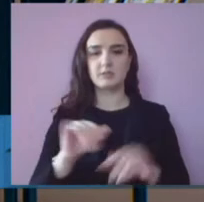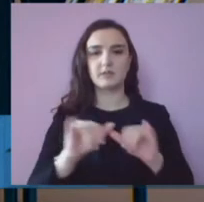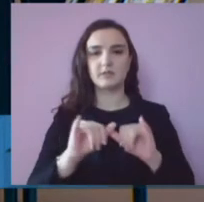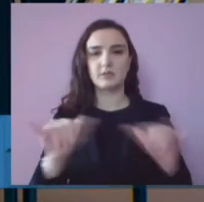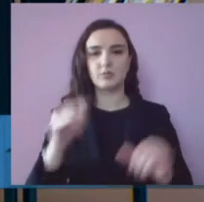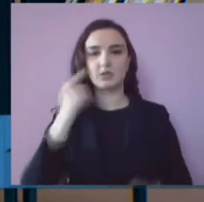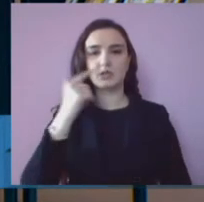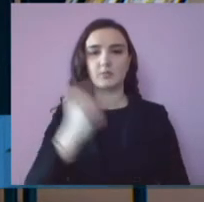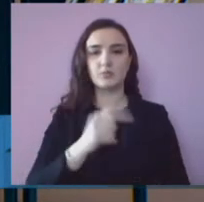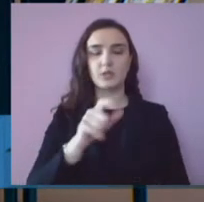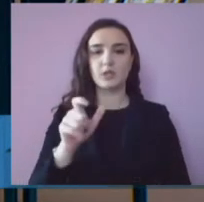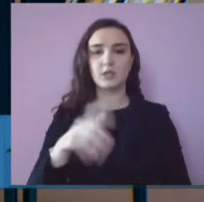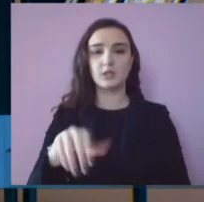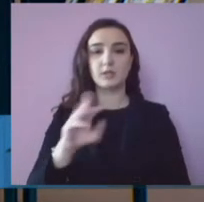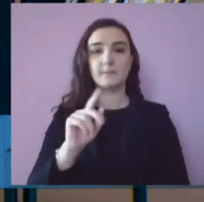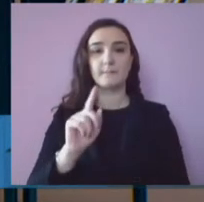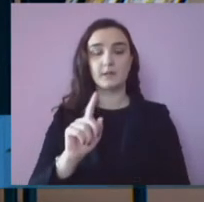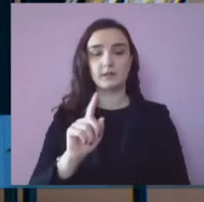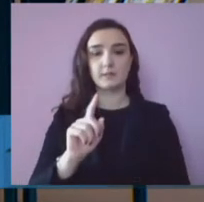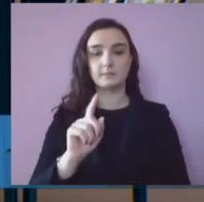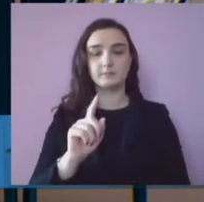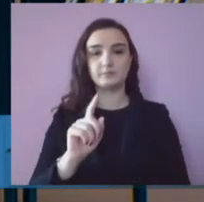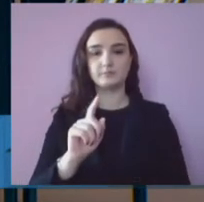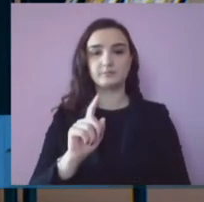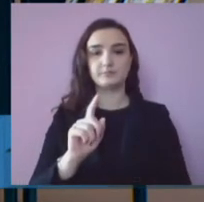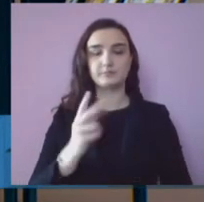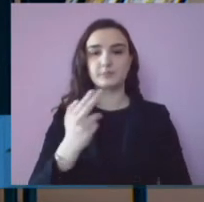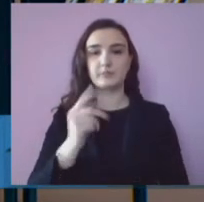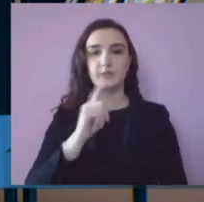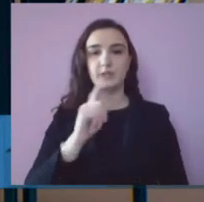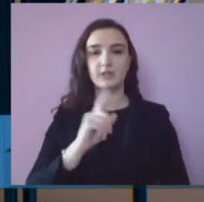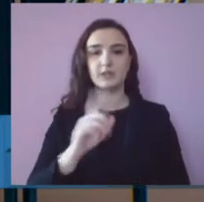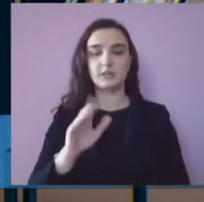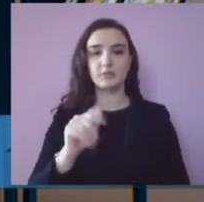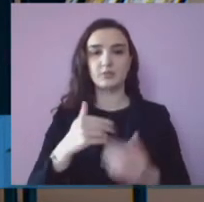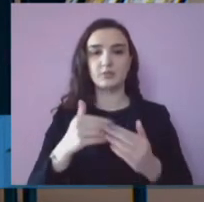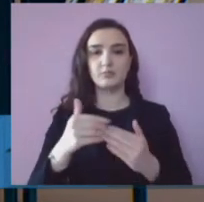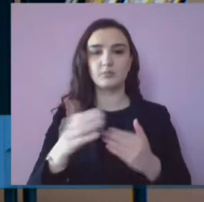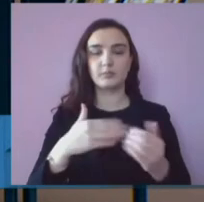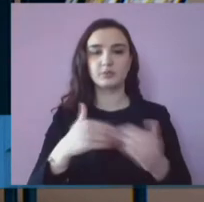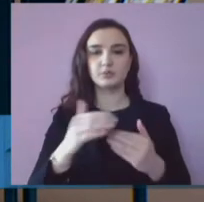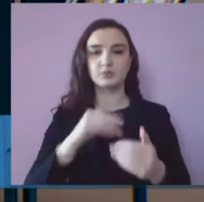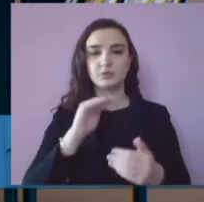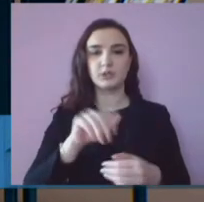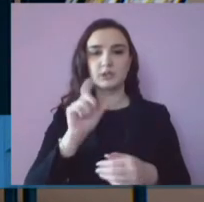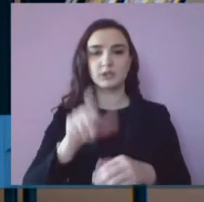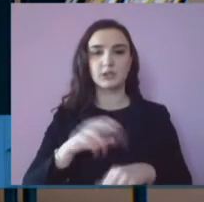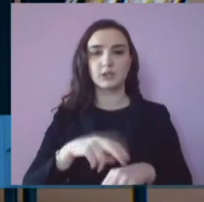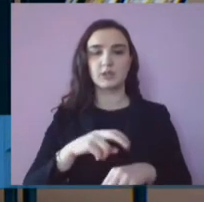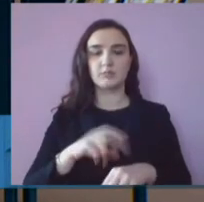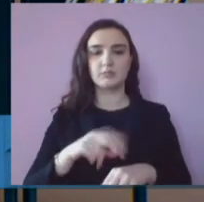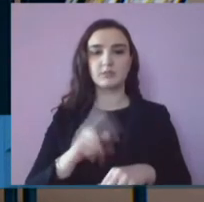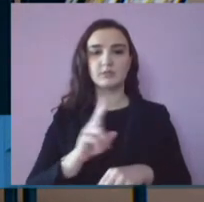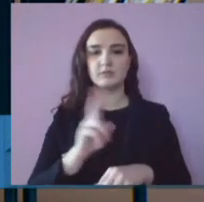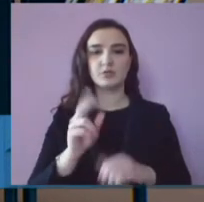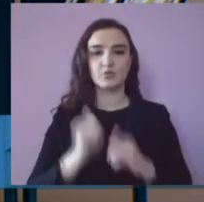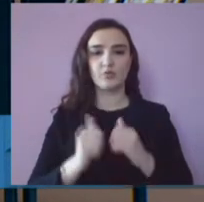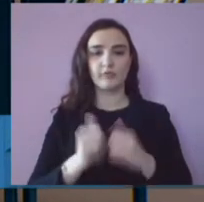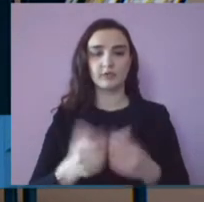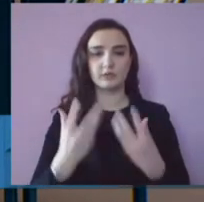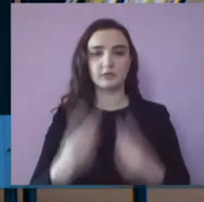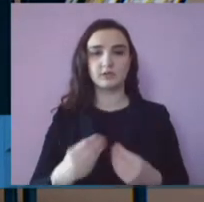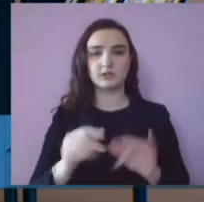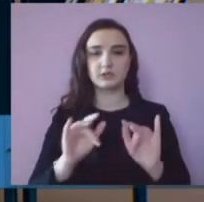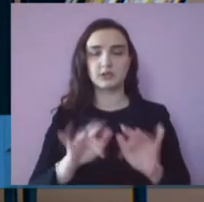ხალხი, მაგრამ თუ არ იქნებოდა პროფესიონალი ექიმების, აი რომლებიც ყოველდღე